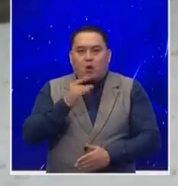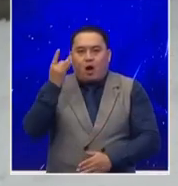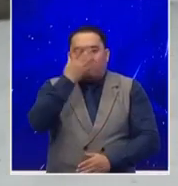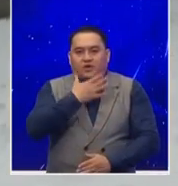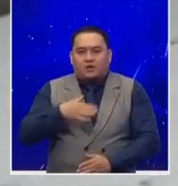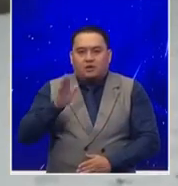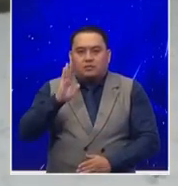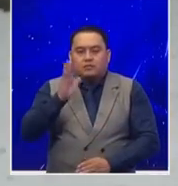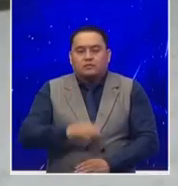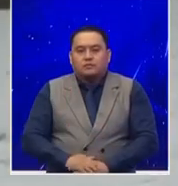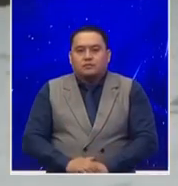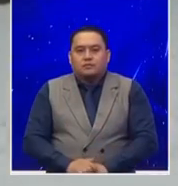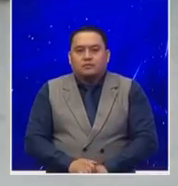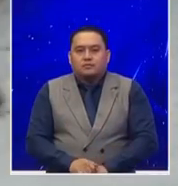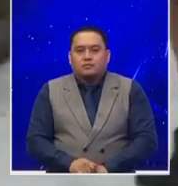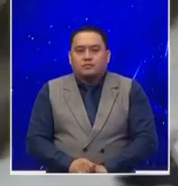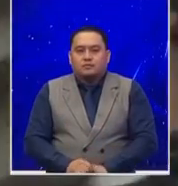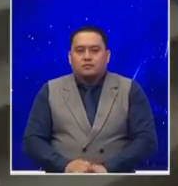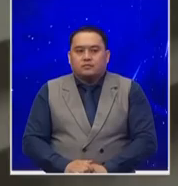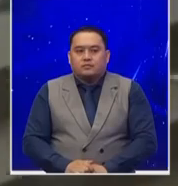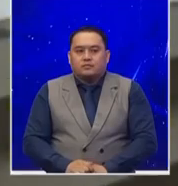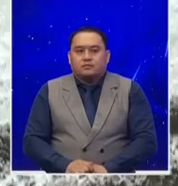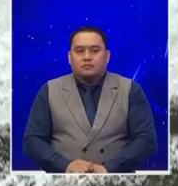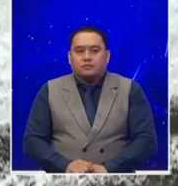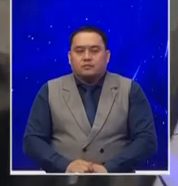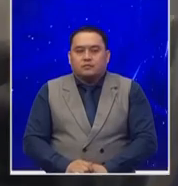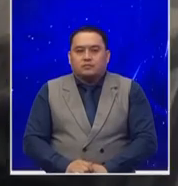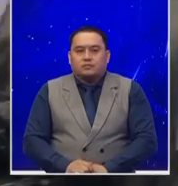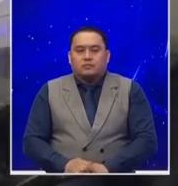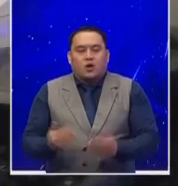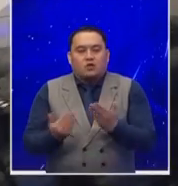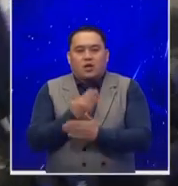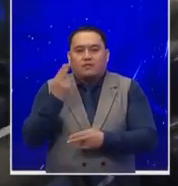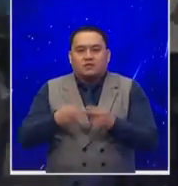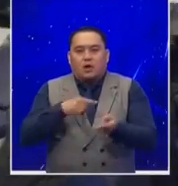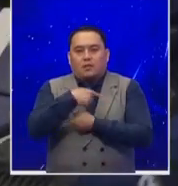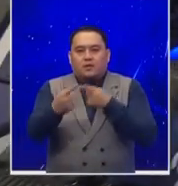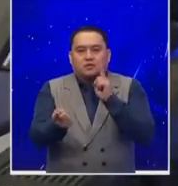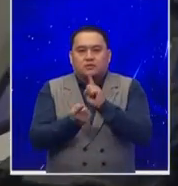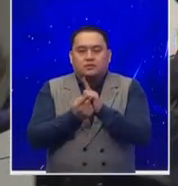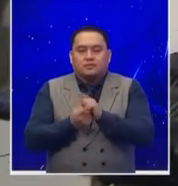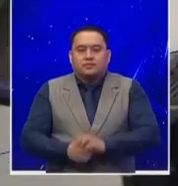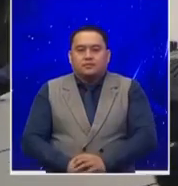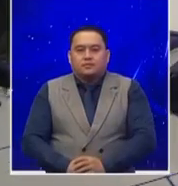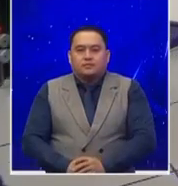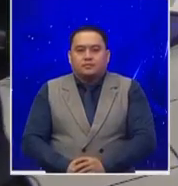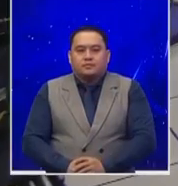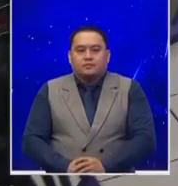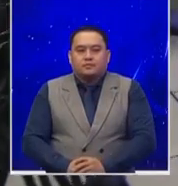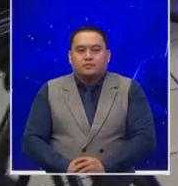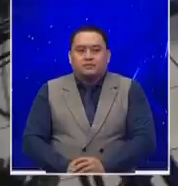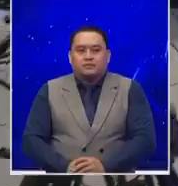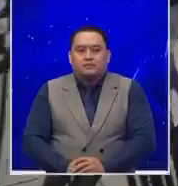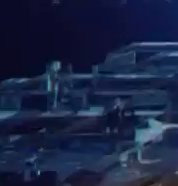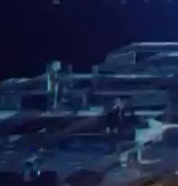побережью Африки. Это были все новости к этому часу. Я с вами прощаюсь. До свидания.